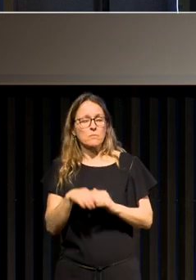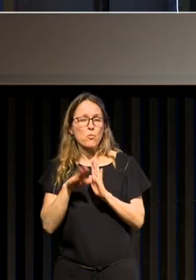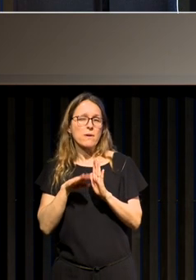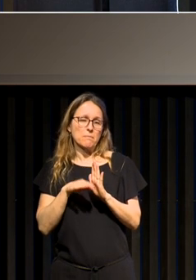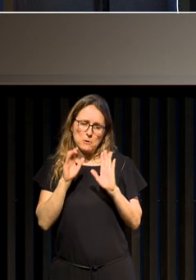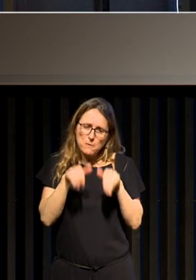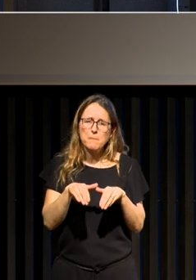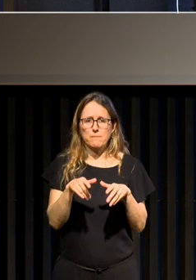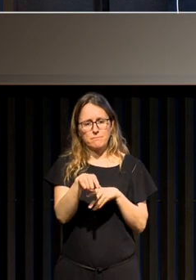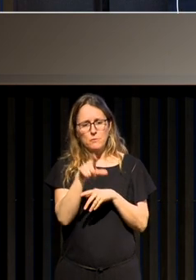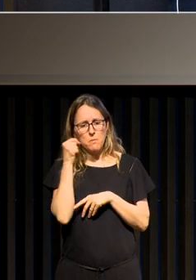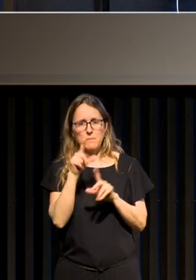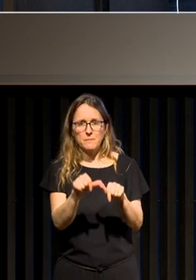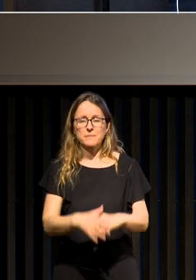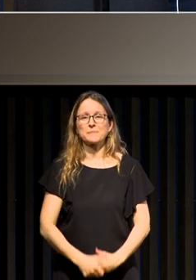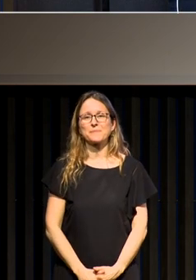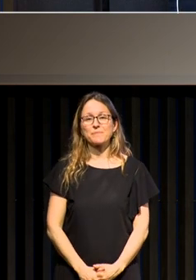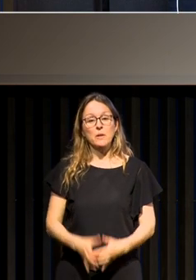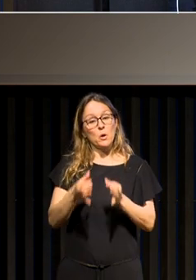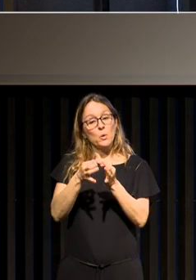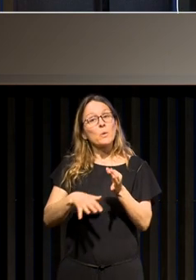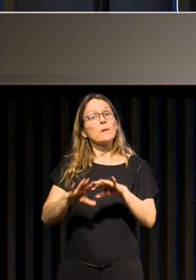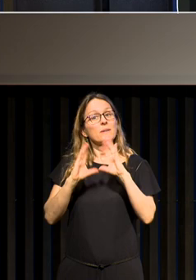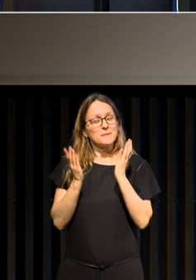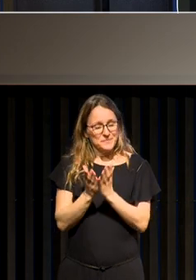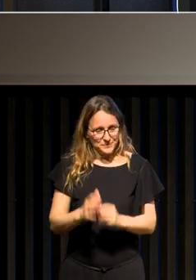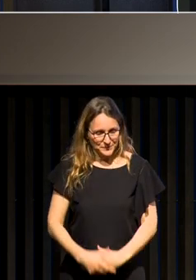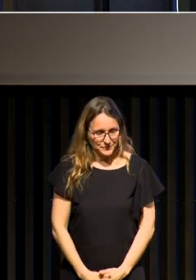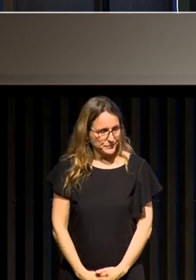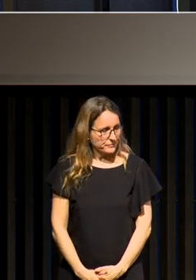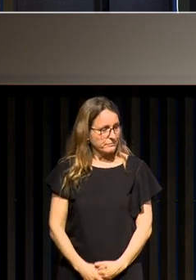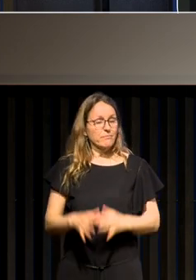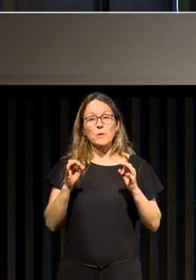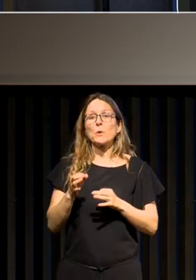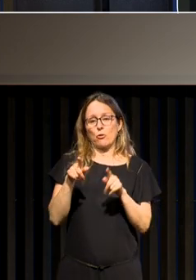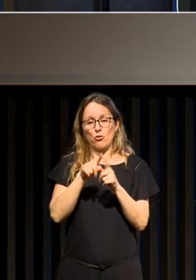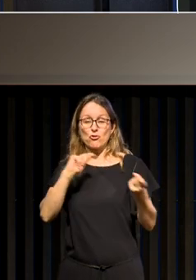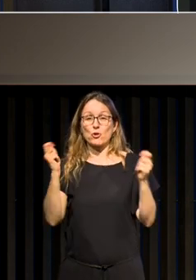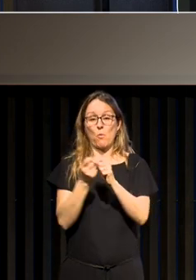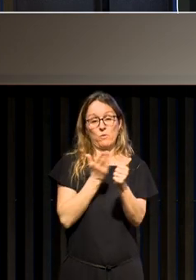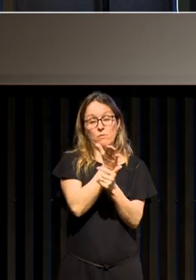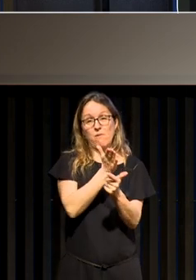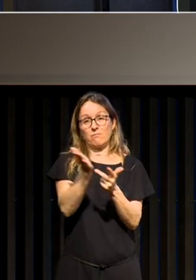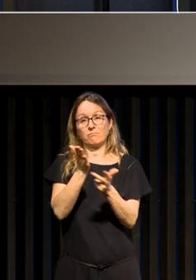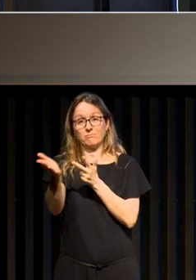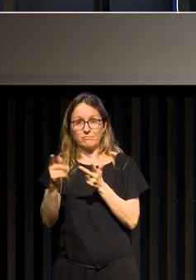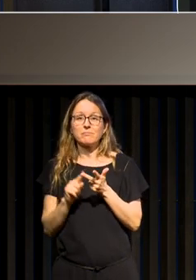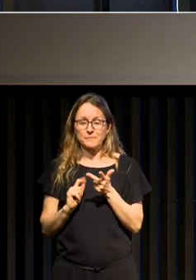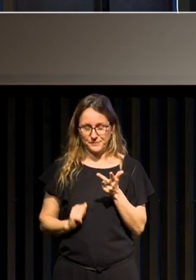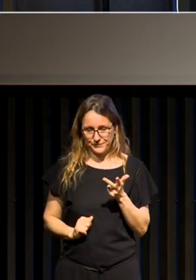en a. En conclusion, eh bien, c'est vrai qu'il y a eu trois changements majeurs dans cette révision.